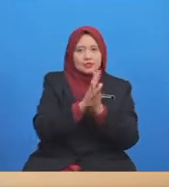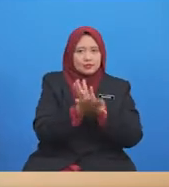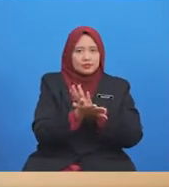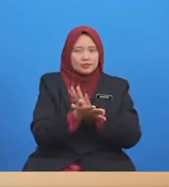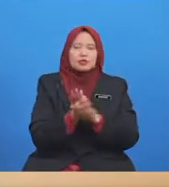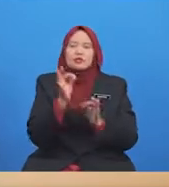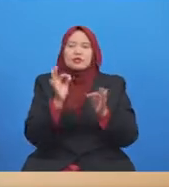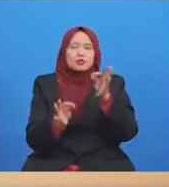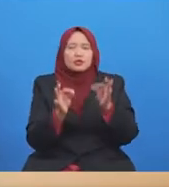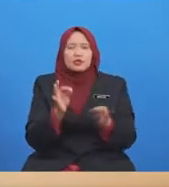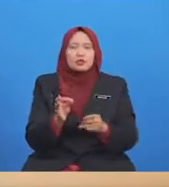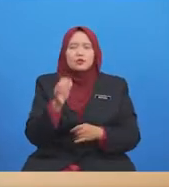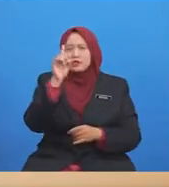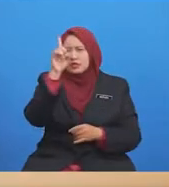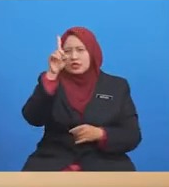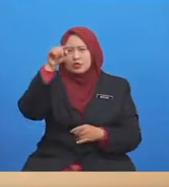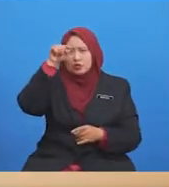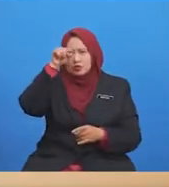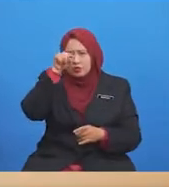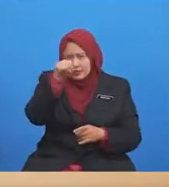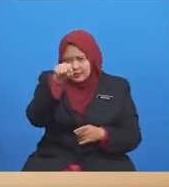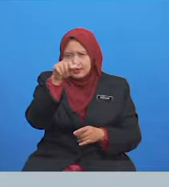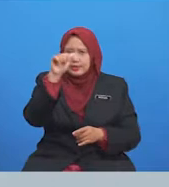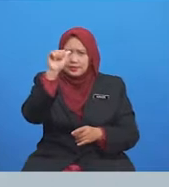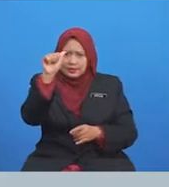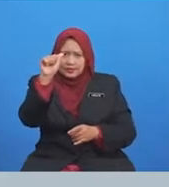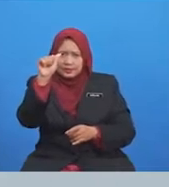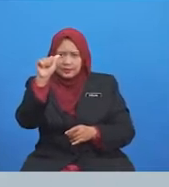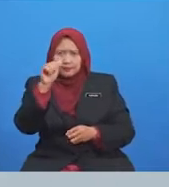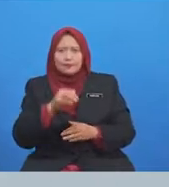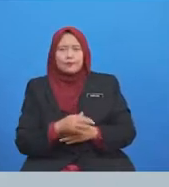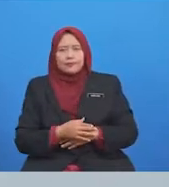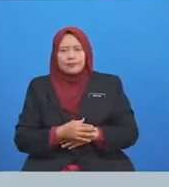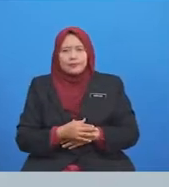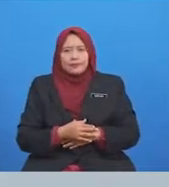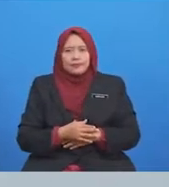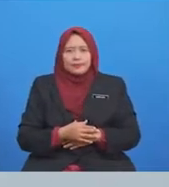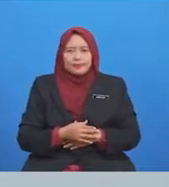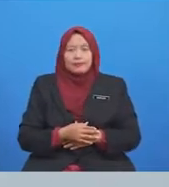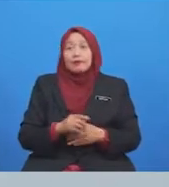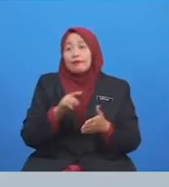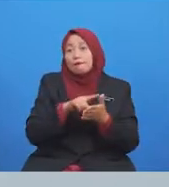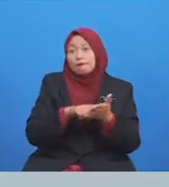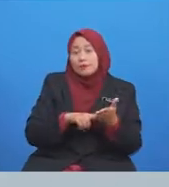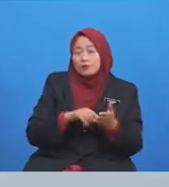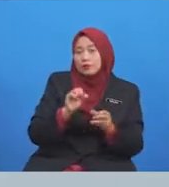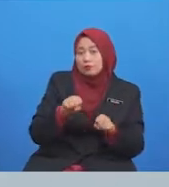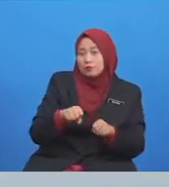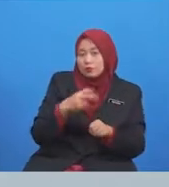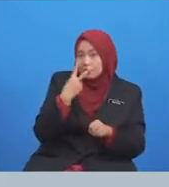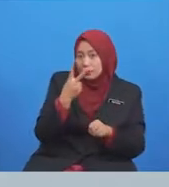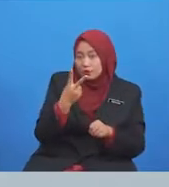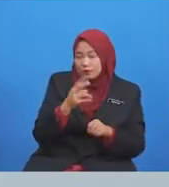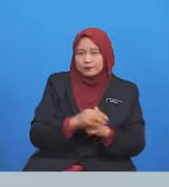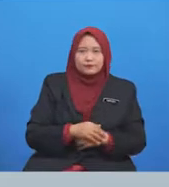A dilukis pada bulatan tersebut, apakah pemerhatian anda